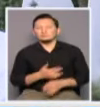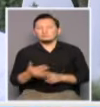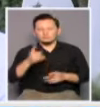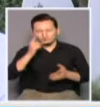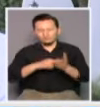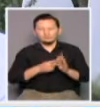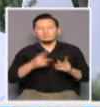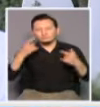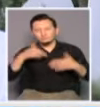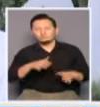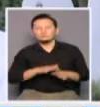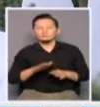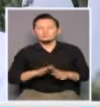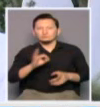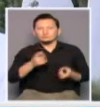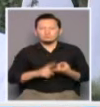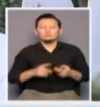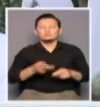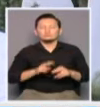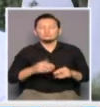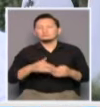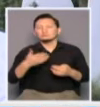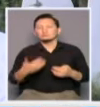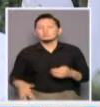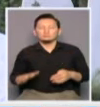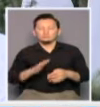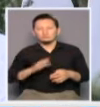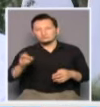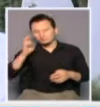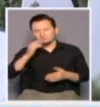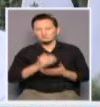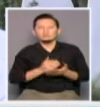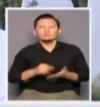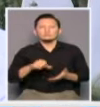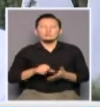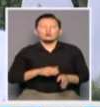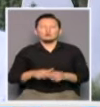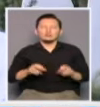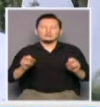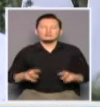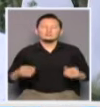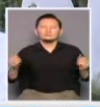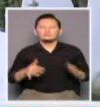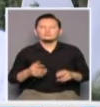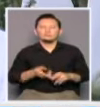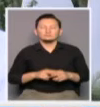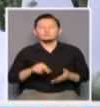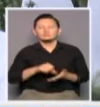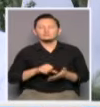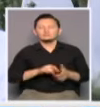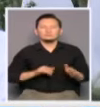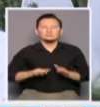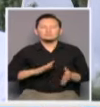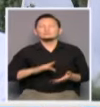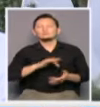данного проекта связана с тем, что с опозданием были подготовлены итоги государственной экспертизы проекта. В следующем году эту работу